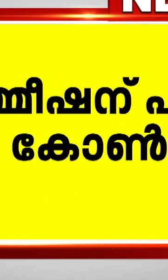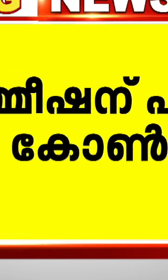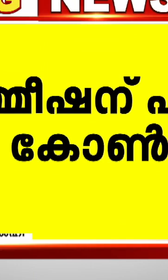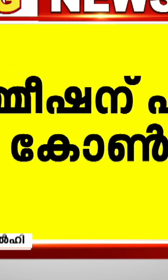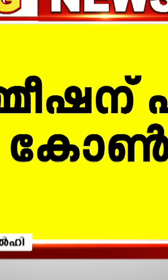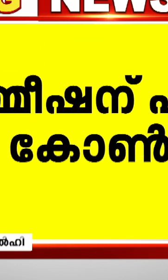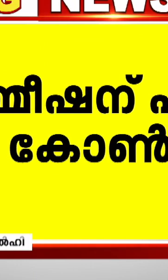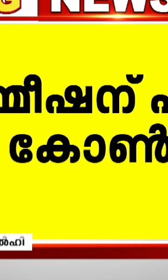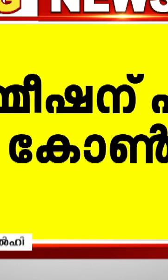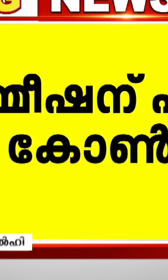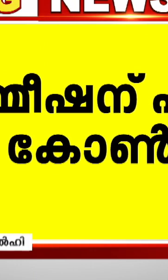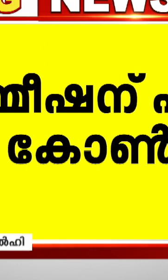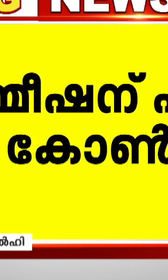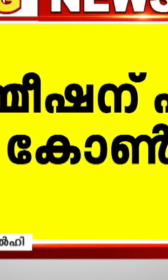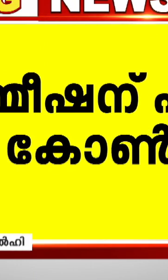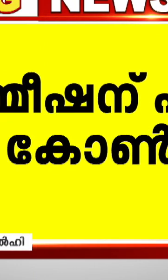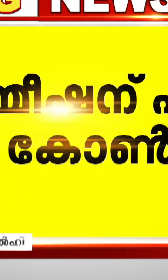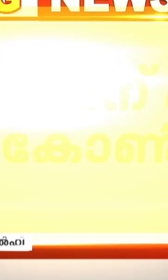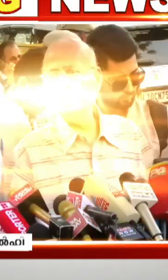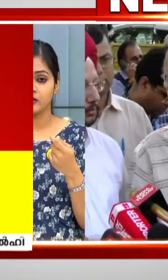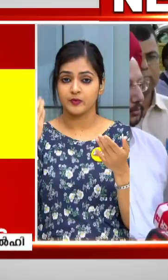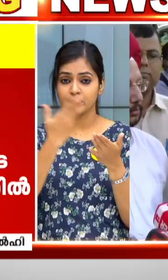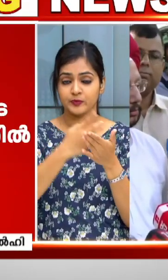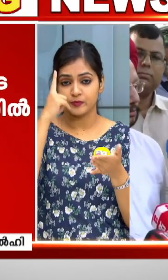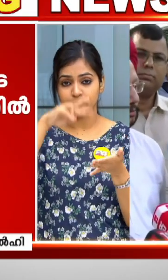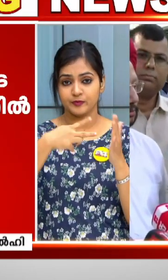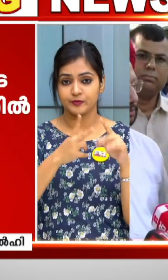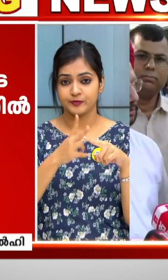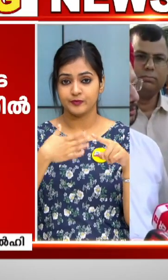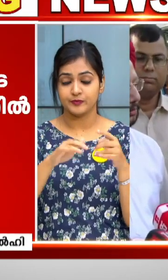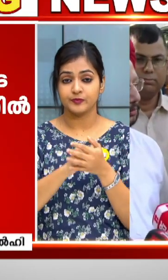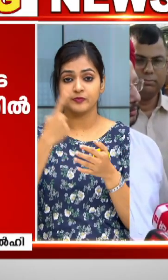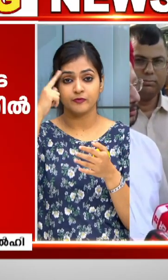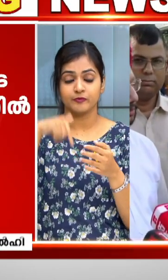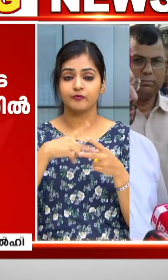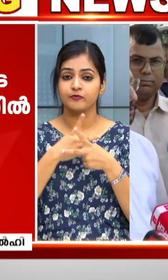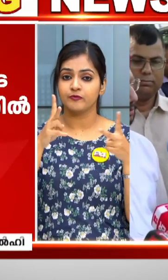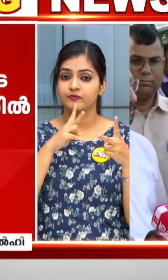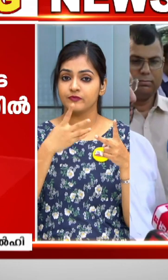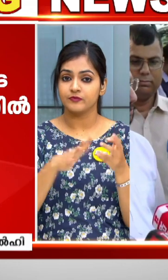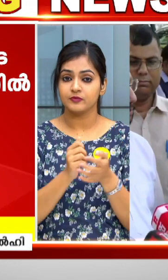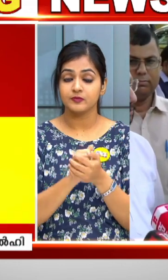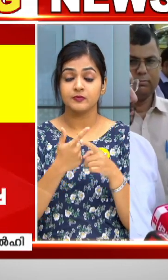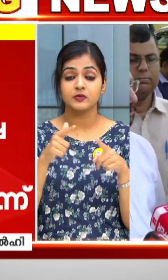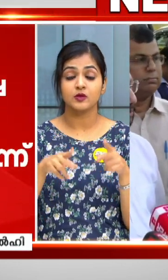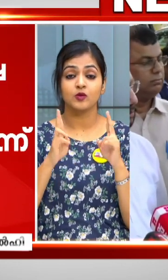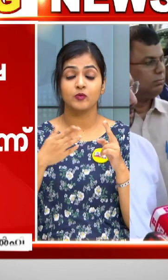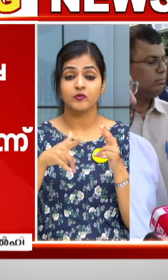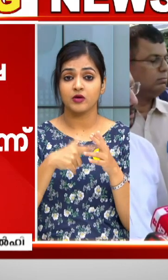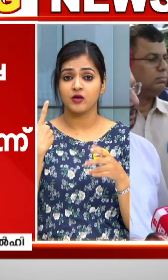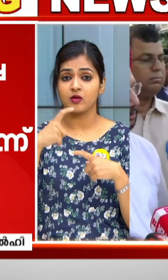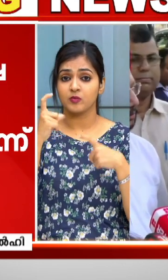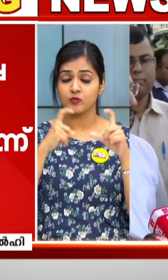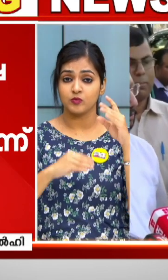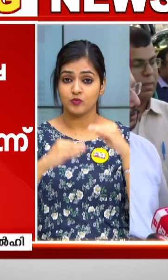മറ്റു പാർട്ടികളും പരാതി നൽകാനുള്ള തയ്യാറെടുപ്പിൽ തന്നെയാണ്. തീരുമാനം പ്രഖ്യാപിച്ചു കഴിഞ്ഞിട്ടുണ്ട്. സ്വാഭാവികമായും ഇത്തരത്തിൽ പരാതികൾ ഉയർന്നു വരുന്ന